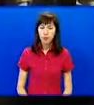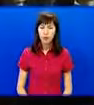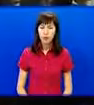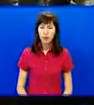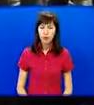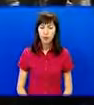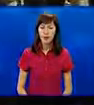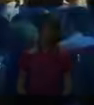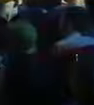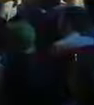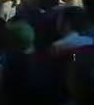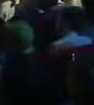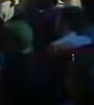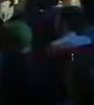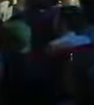парад.